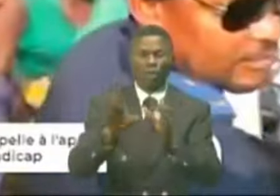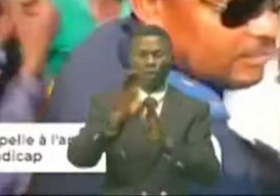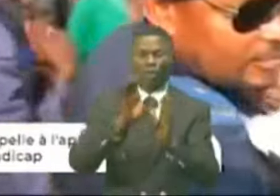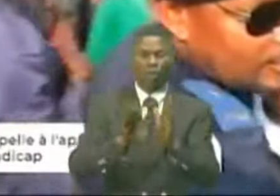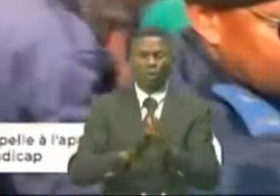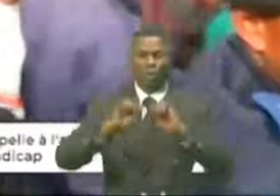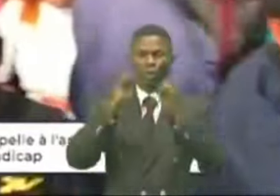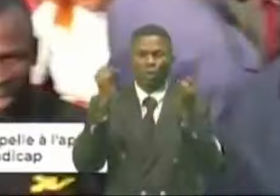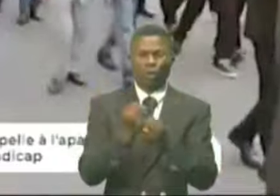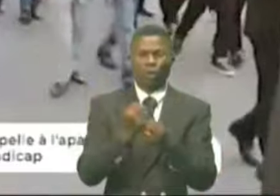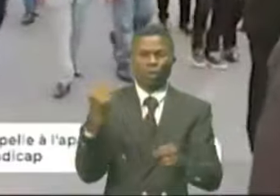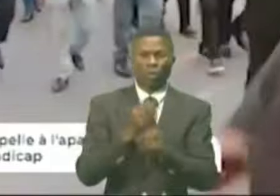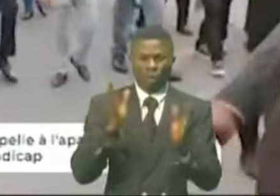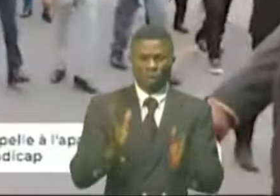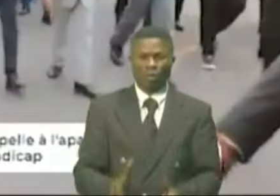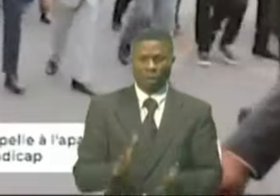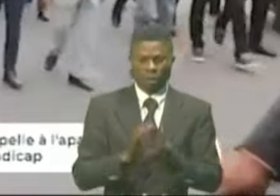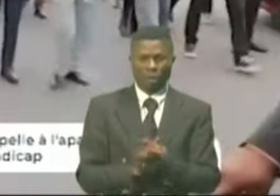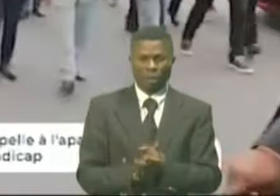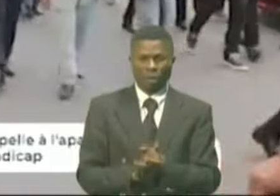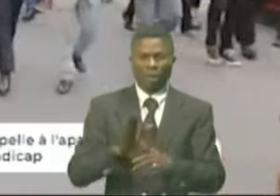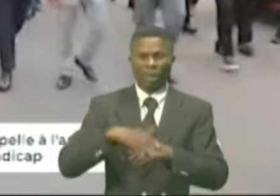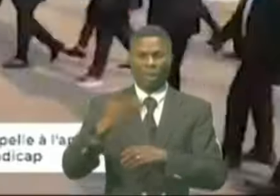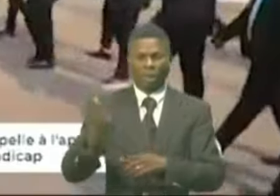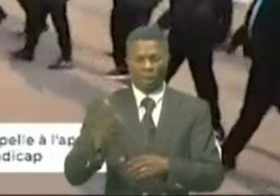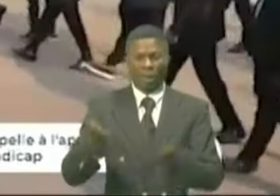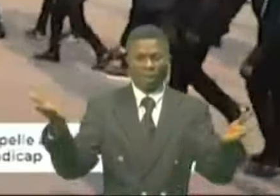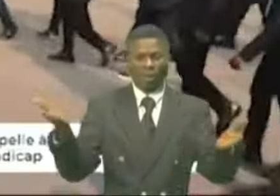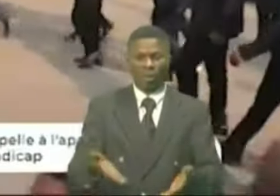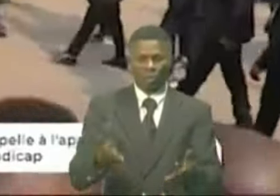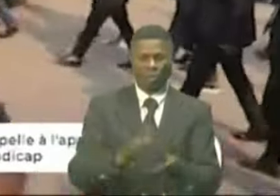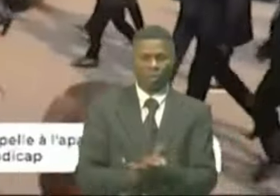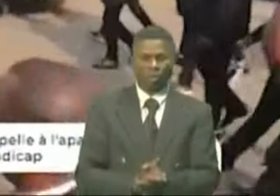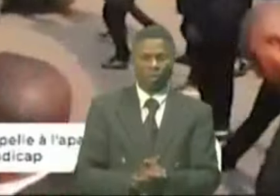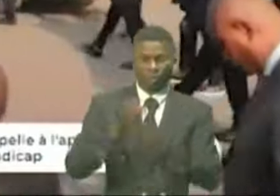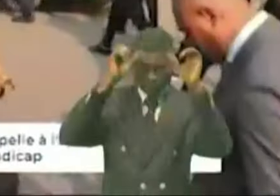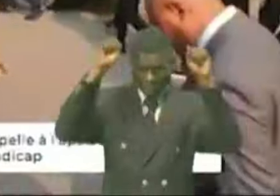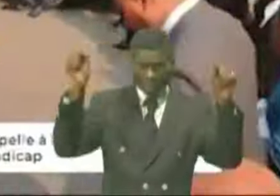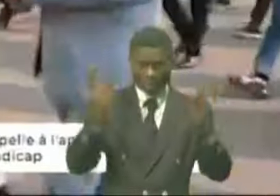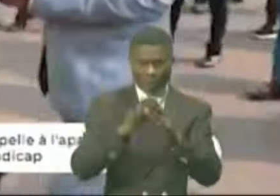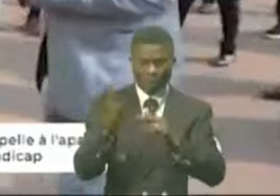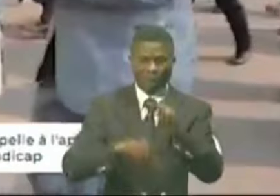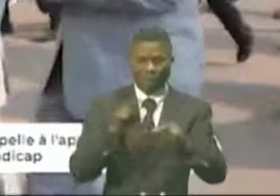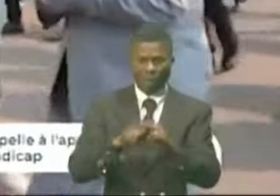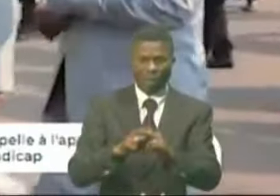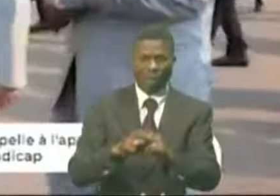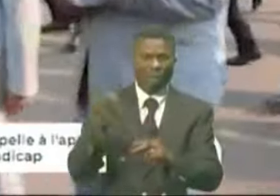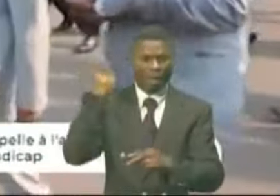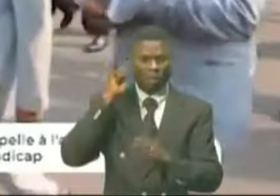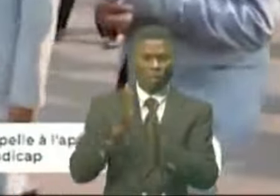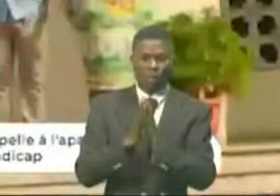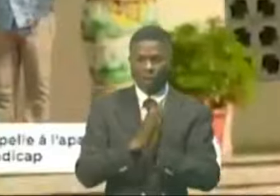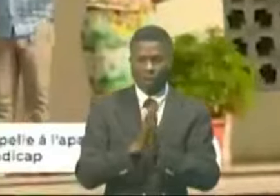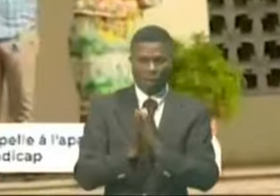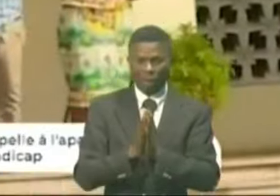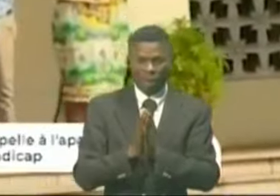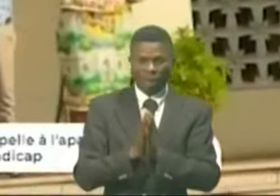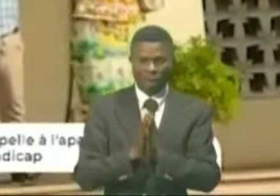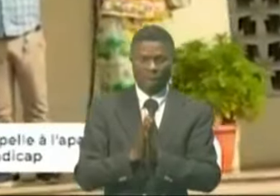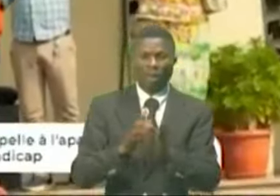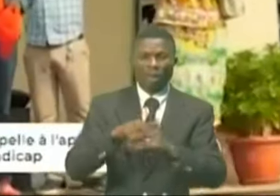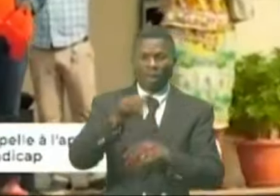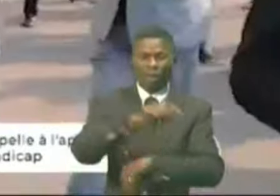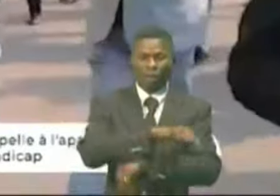conditions socio-professionnelles. Ayant appris leur présence, le président de l'Assemblée nationale, le professeur Vital Kamerhe, a quitté son